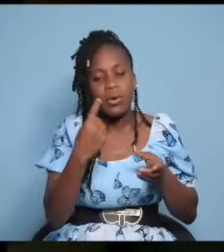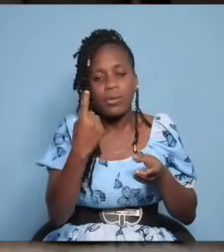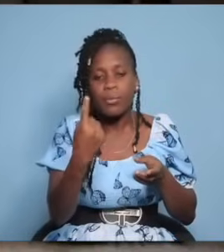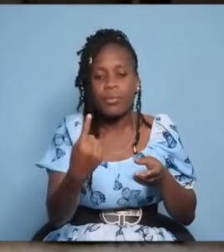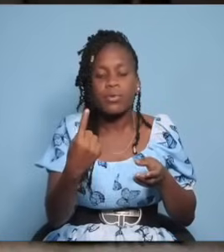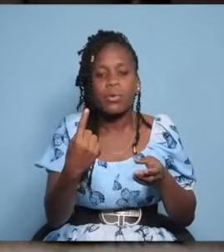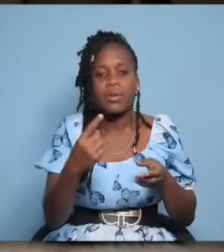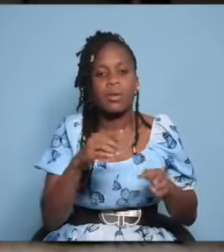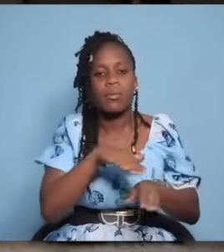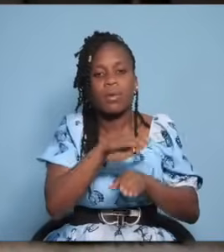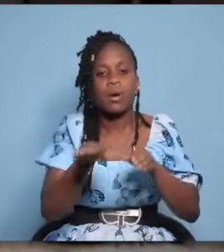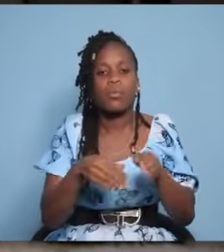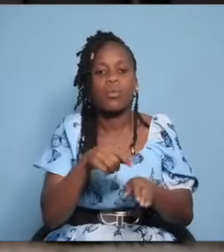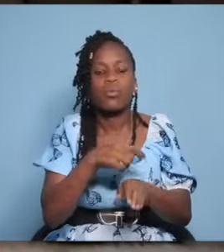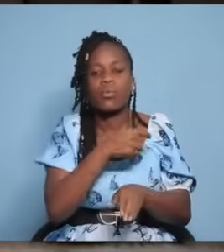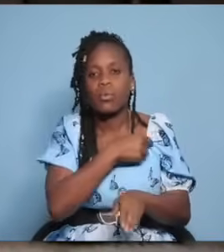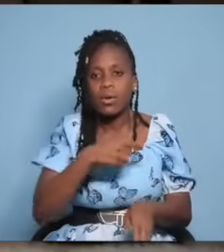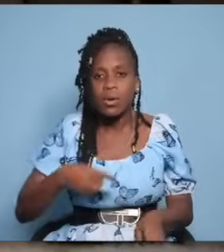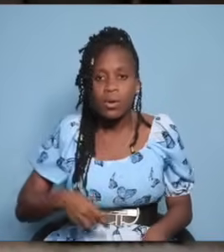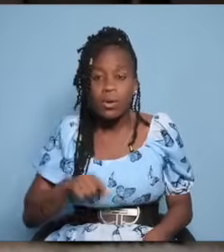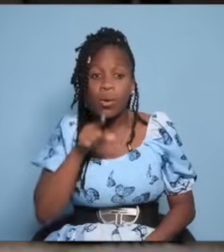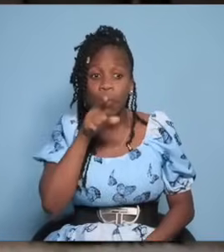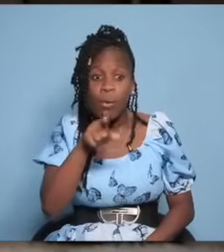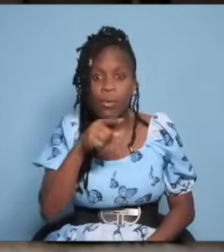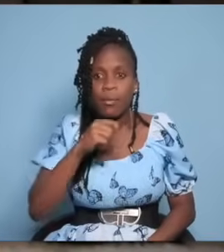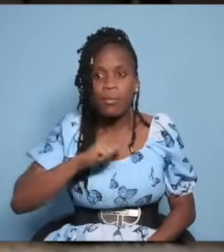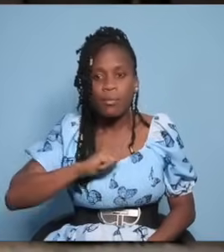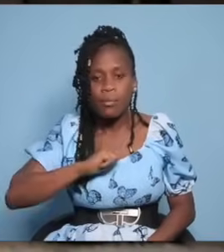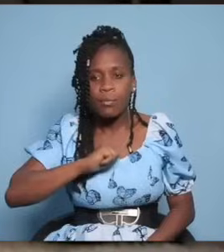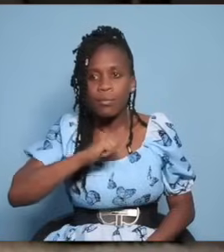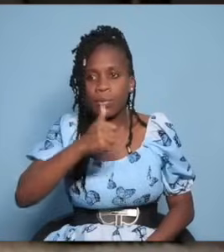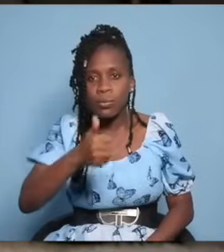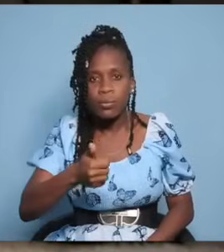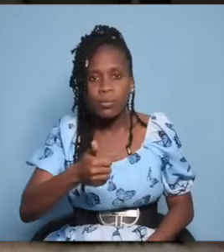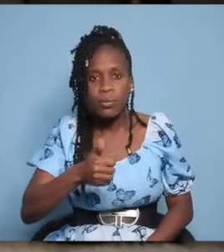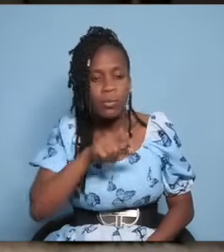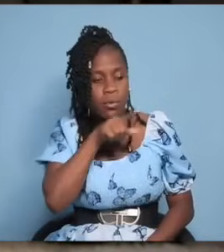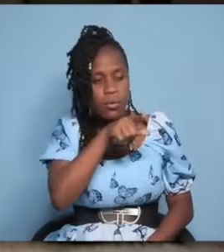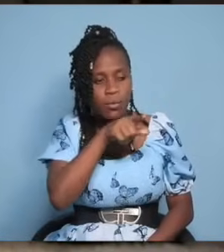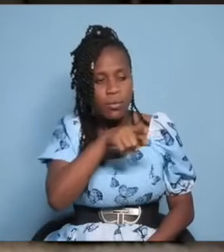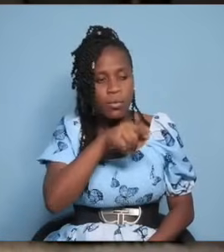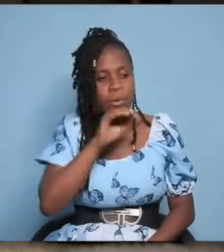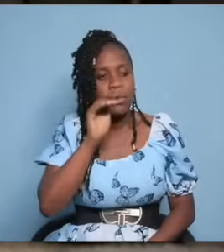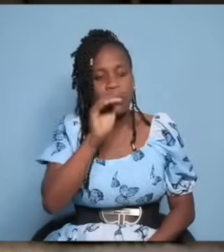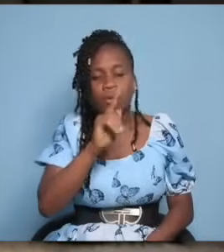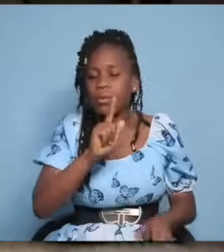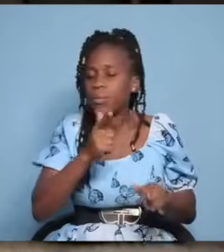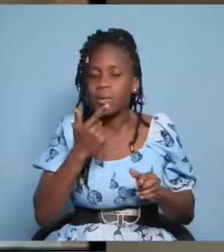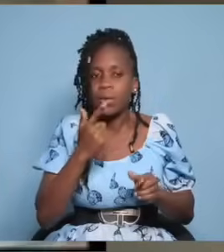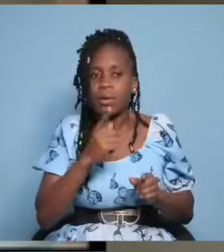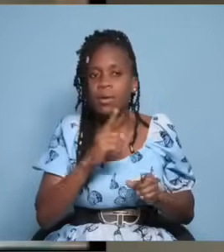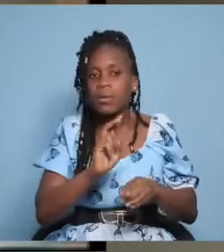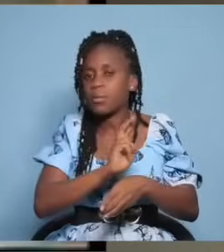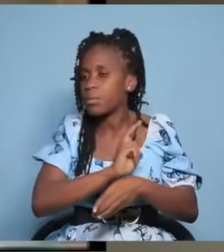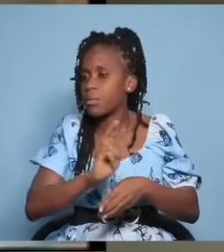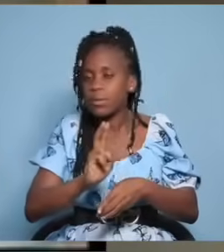mtu akamwambia hivi, mkiruhusu John Garang Demebia huyu asafiri bila ulinzi amekufa.